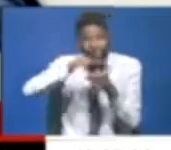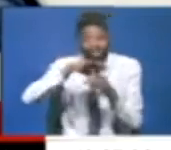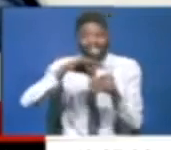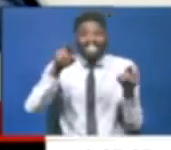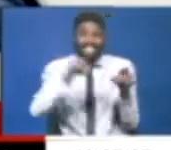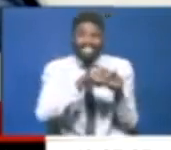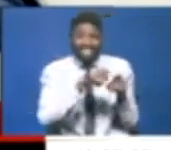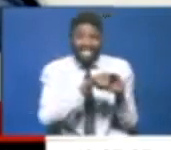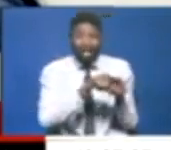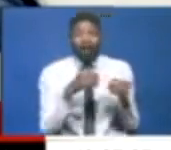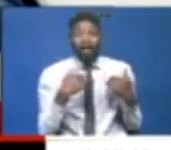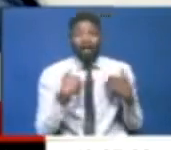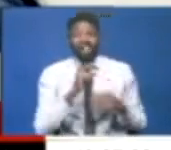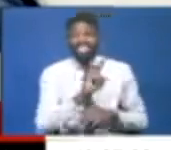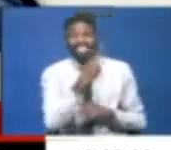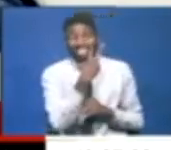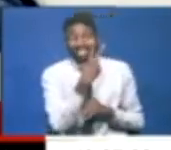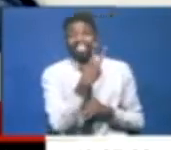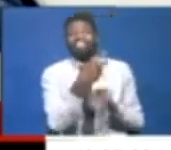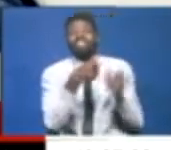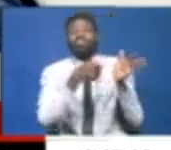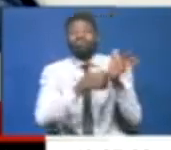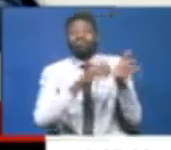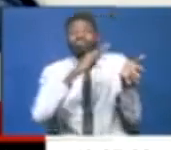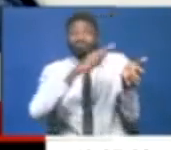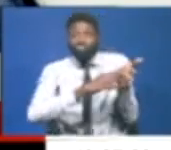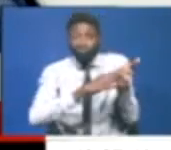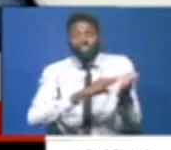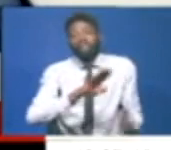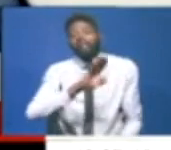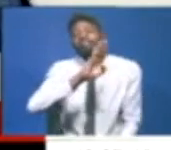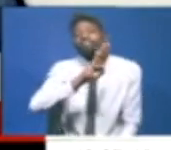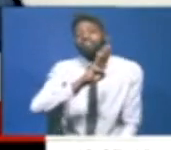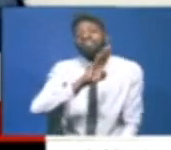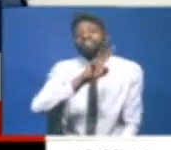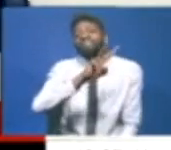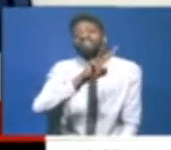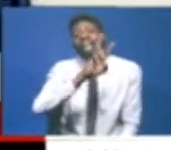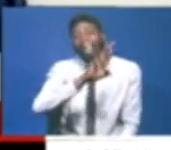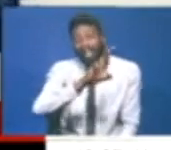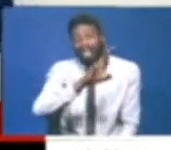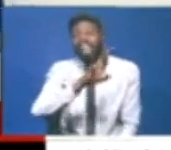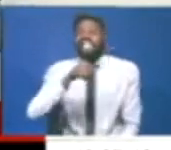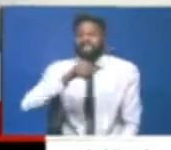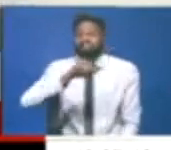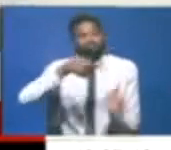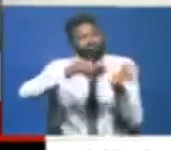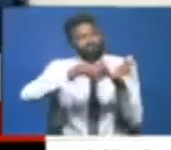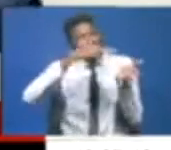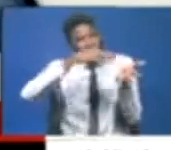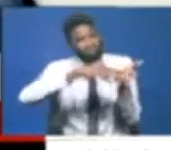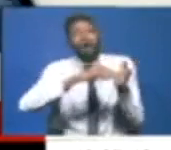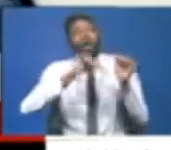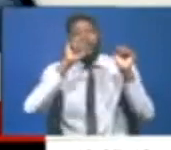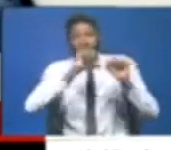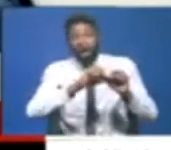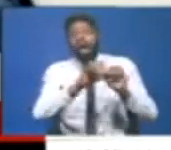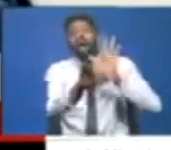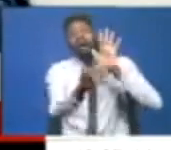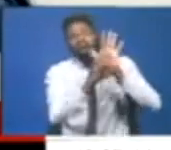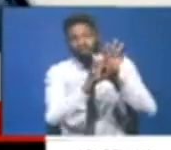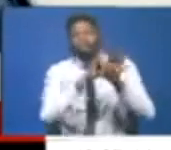wa BVR ambao unakwenda pale unaweka kidole chako na unaidhinishwa kuweza kupiga